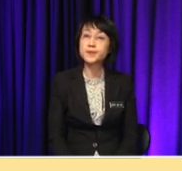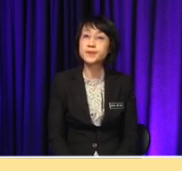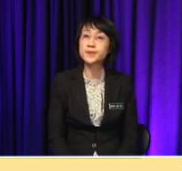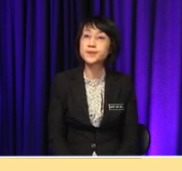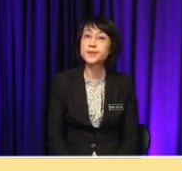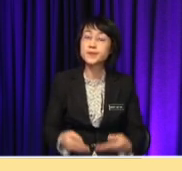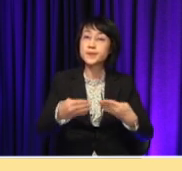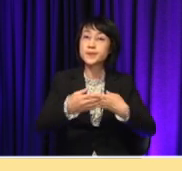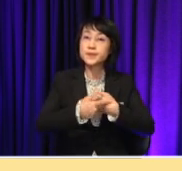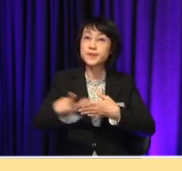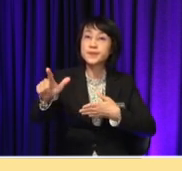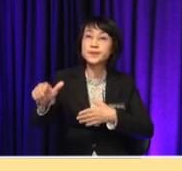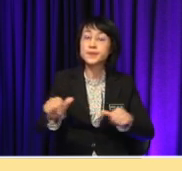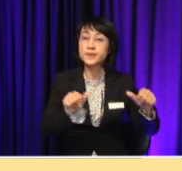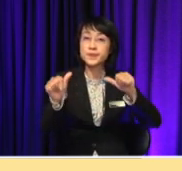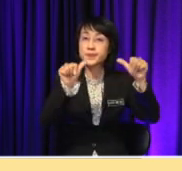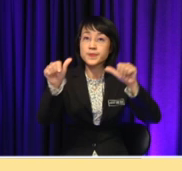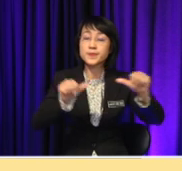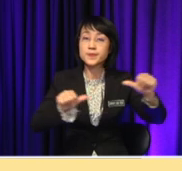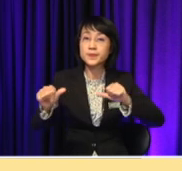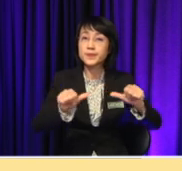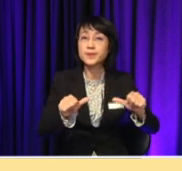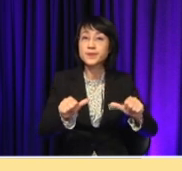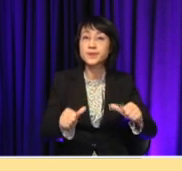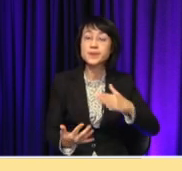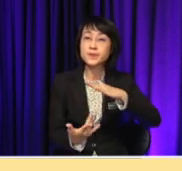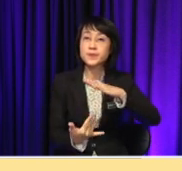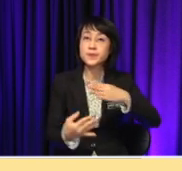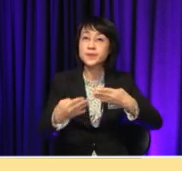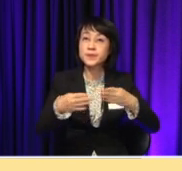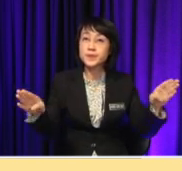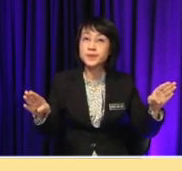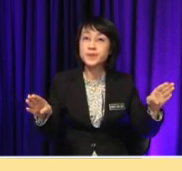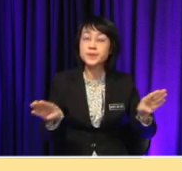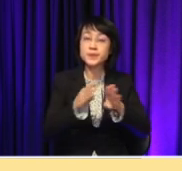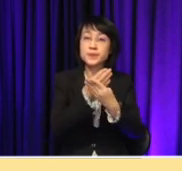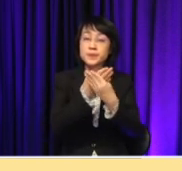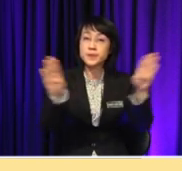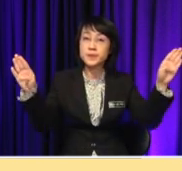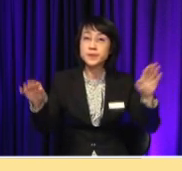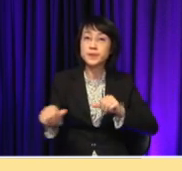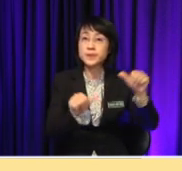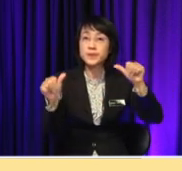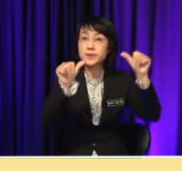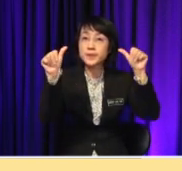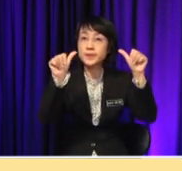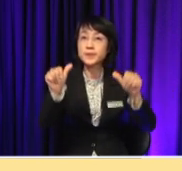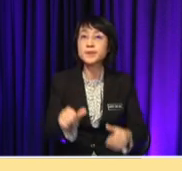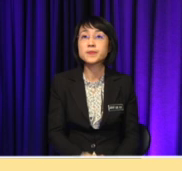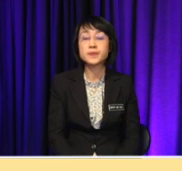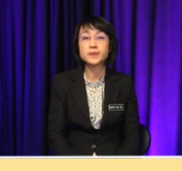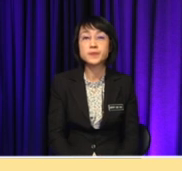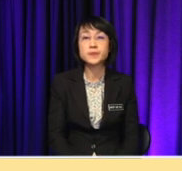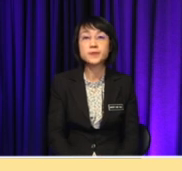pelepasan asap daripada active pembakaran terbuka membebaskan gas asap karbon dioksida dan gas